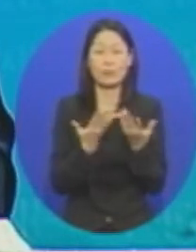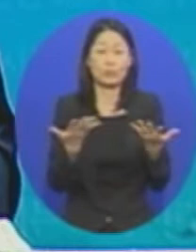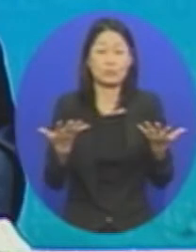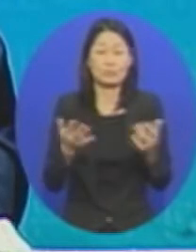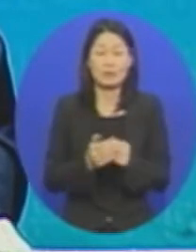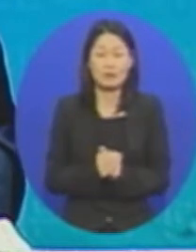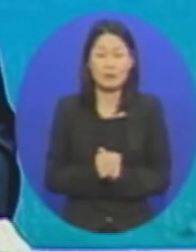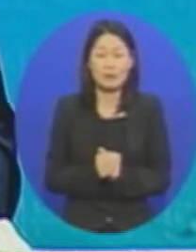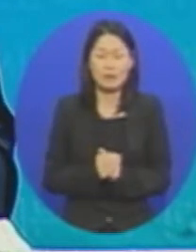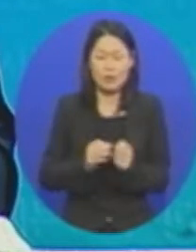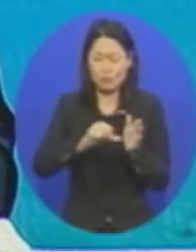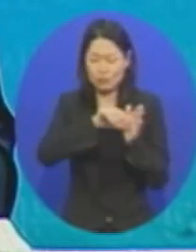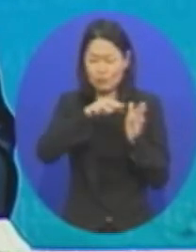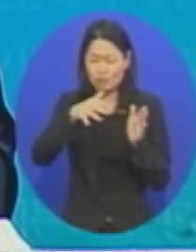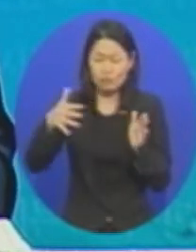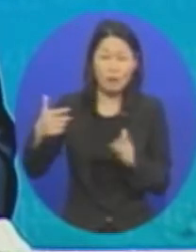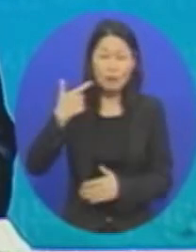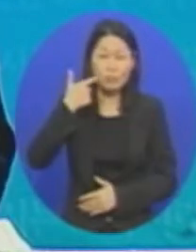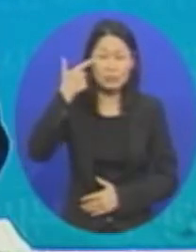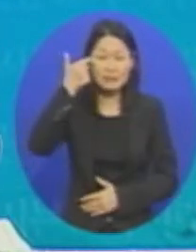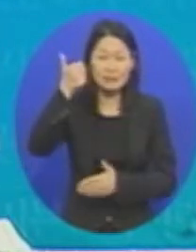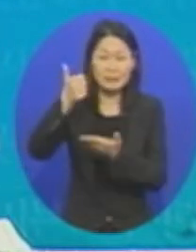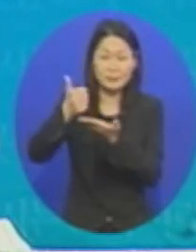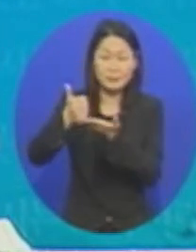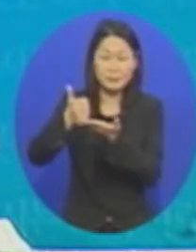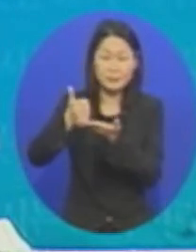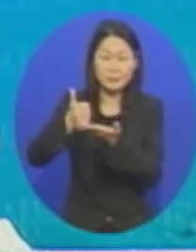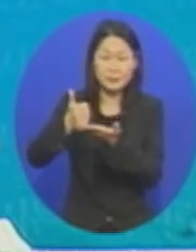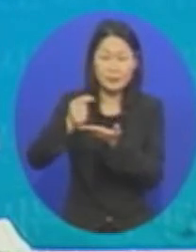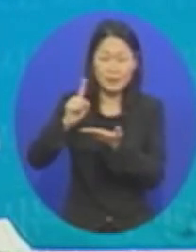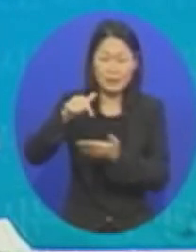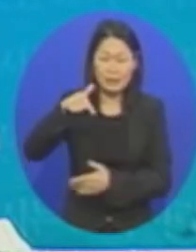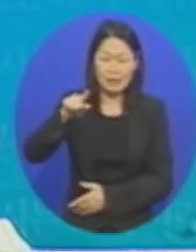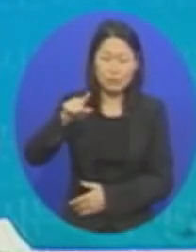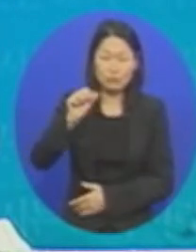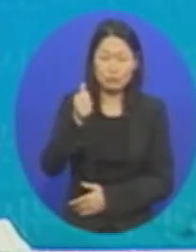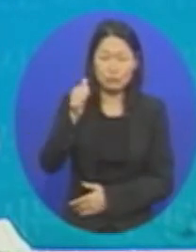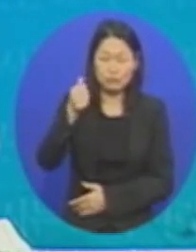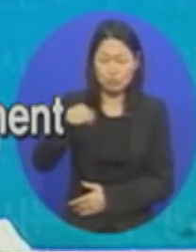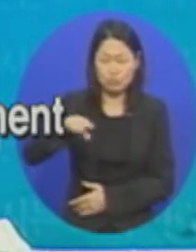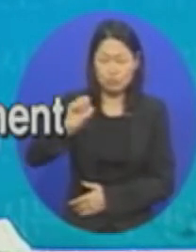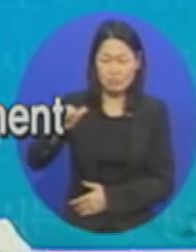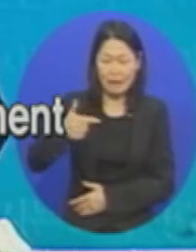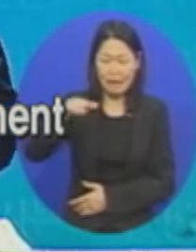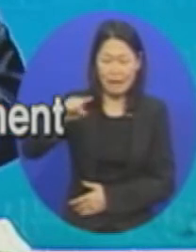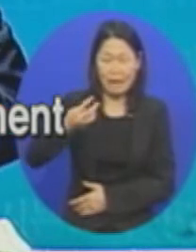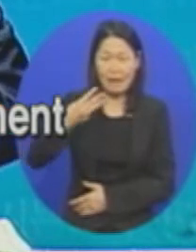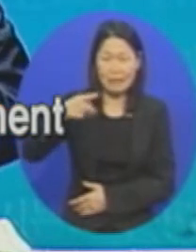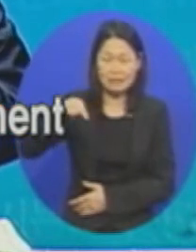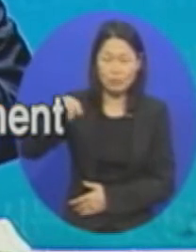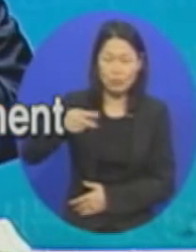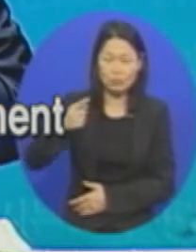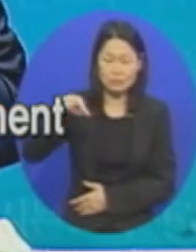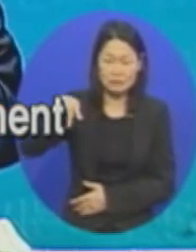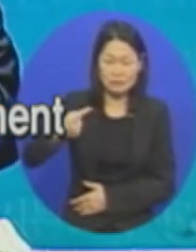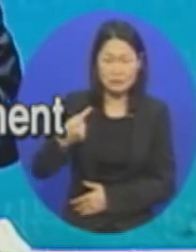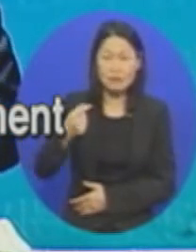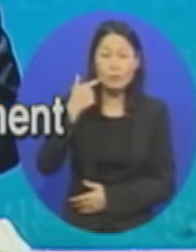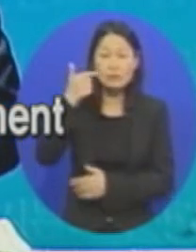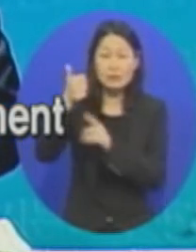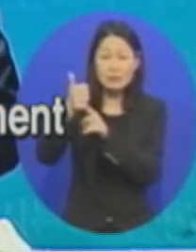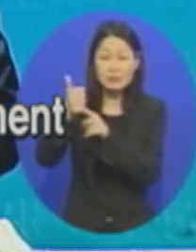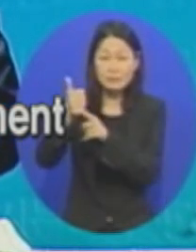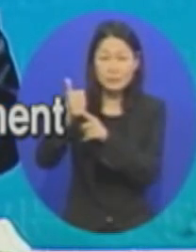유명한 목사님이 줘 보안 a 로서 오르 띄지 목사님 2 목사님도 자기가